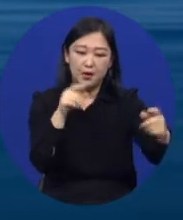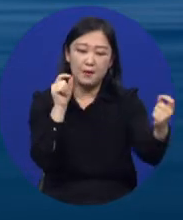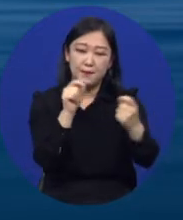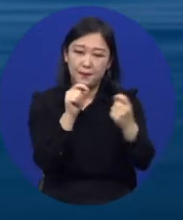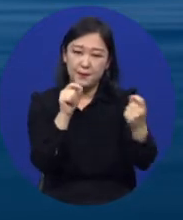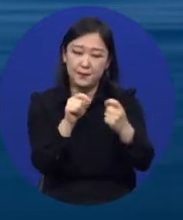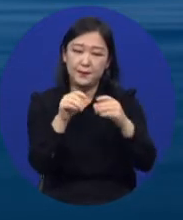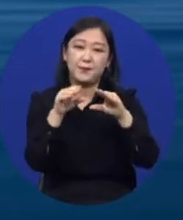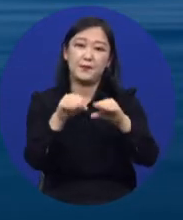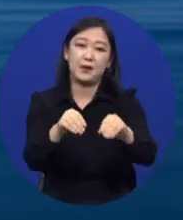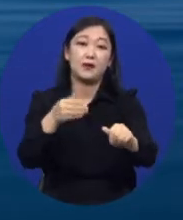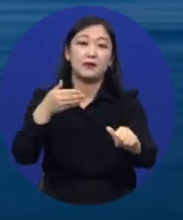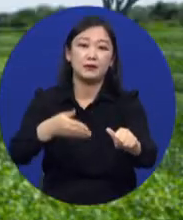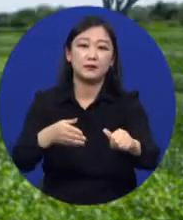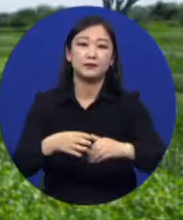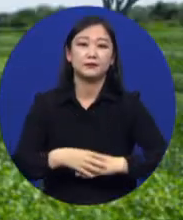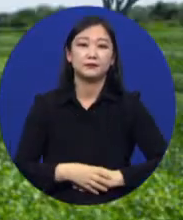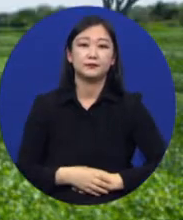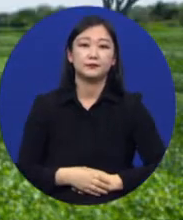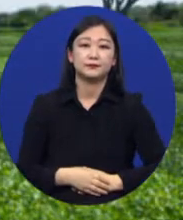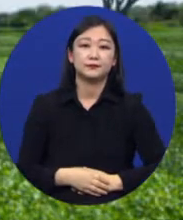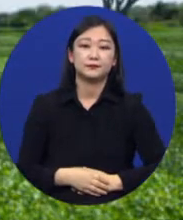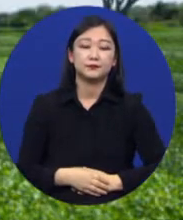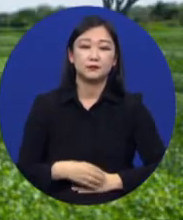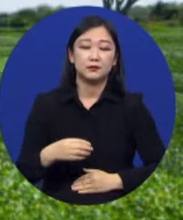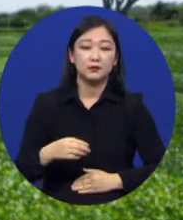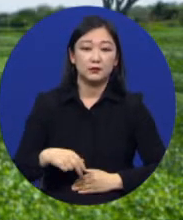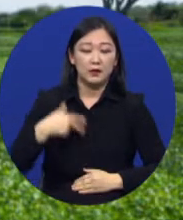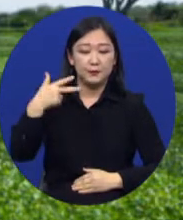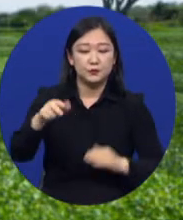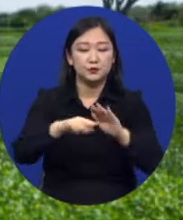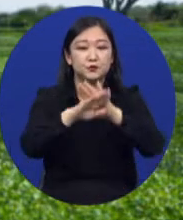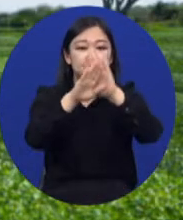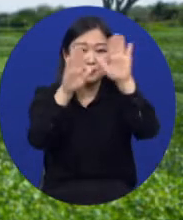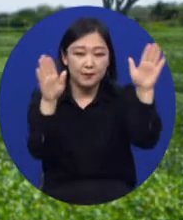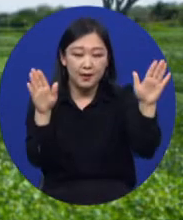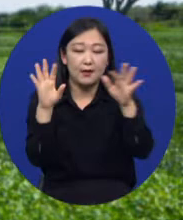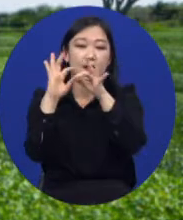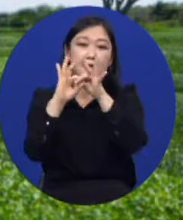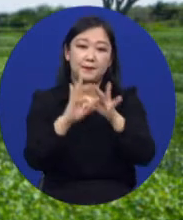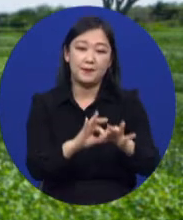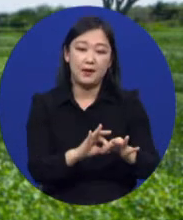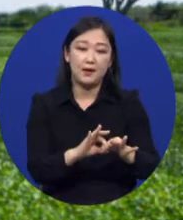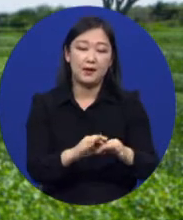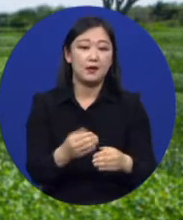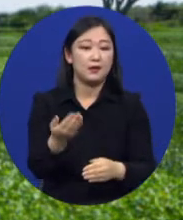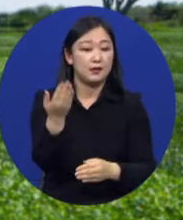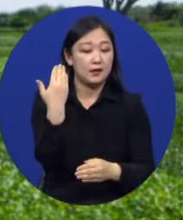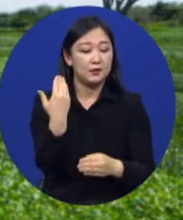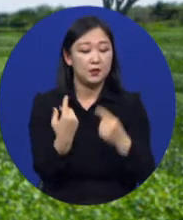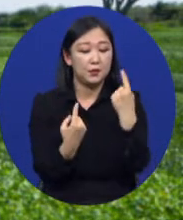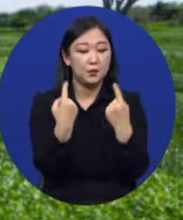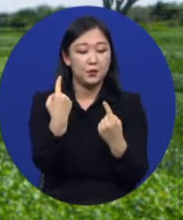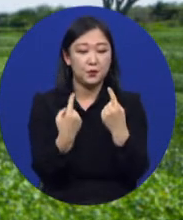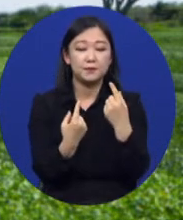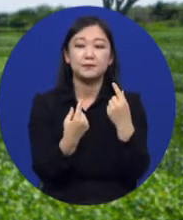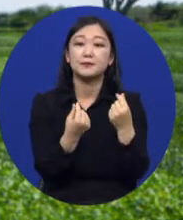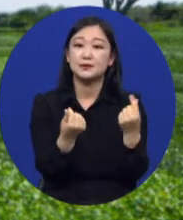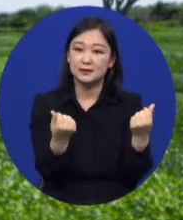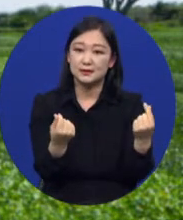자제하시기 바랍니다 다음주에는 다시 맑은 날씨가 이어지게 돼 예년기온을 웃돌면서 따뜻해